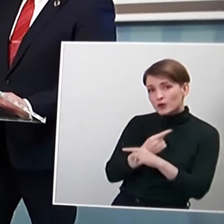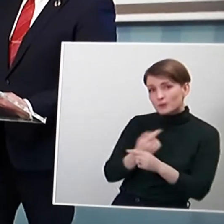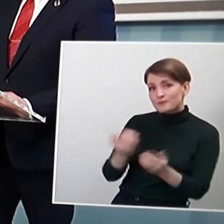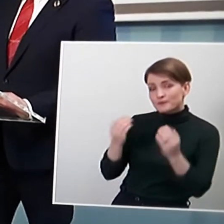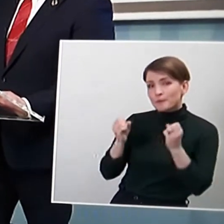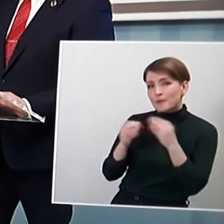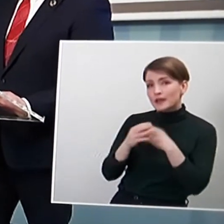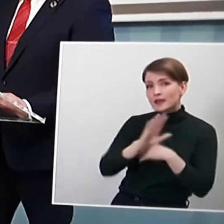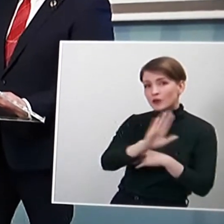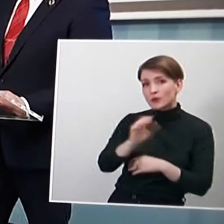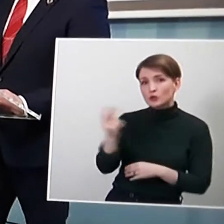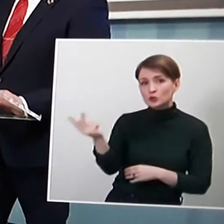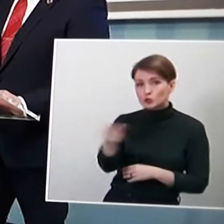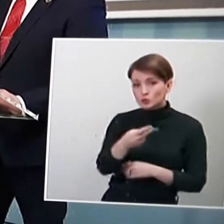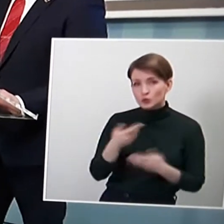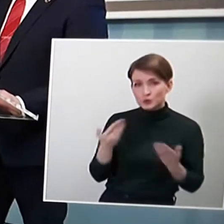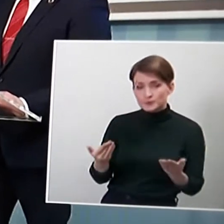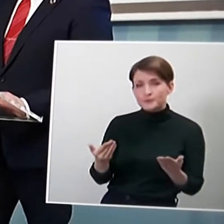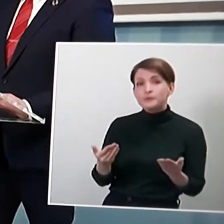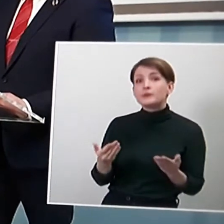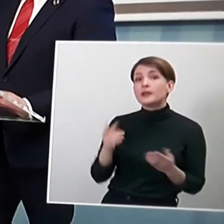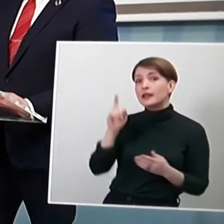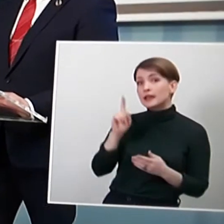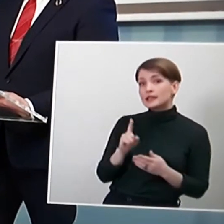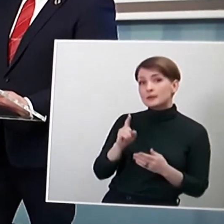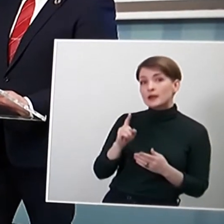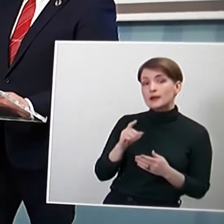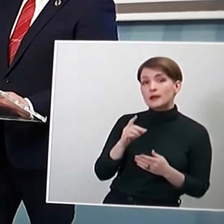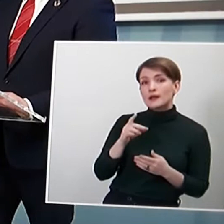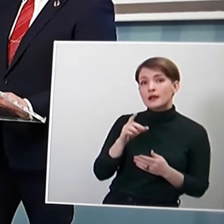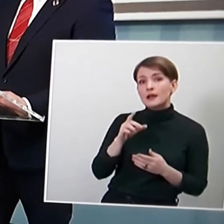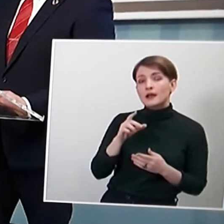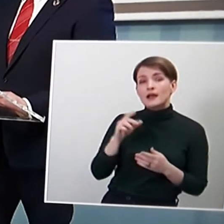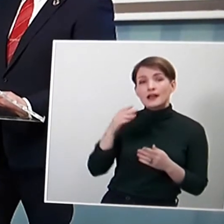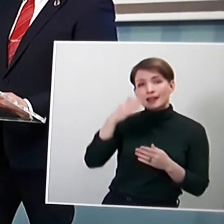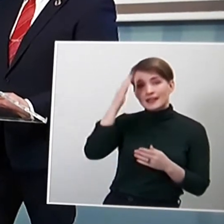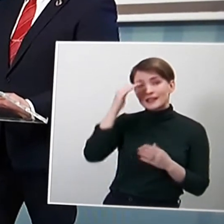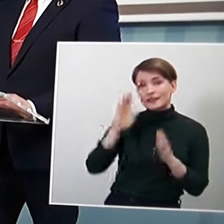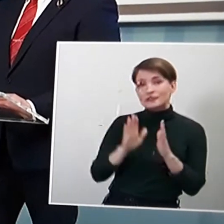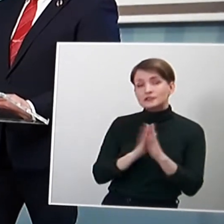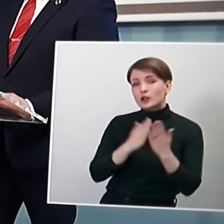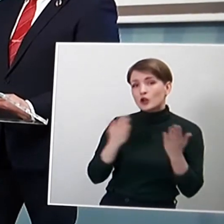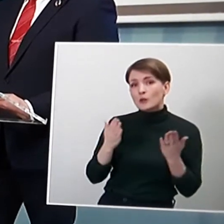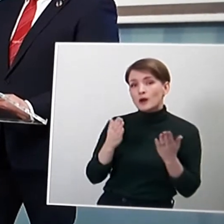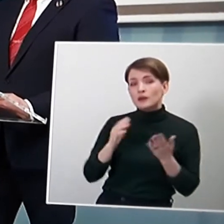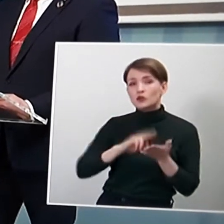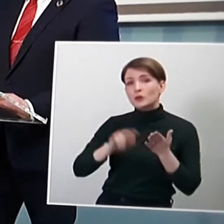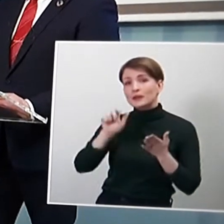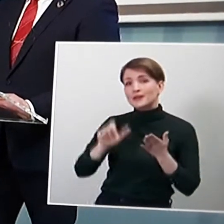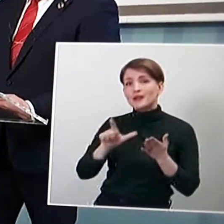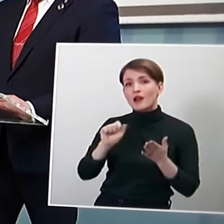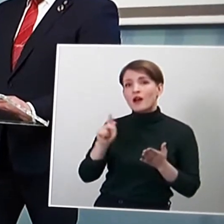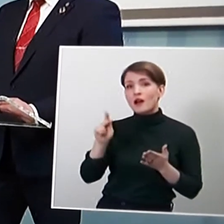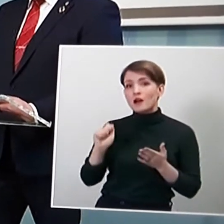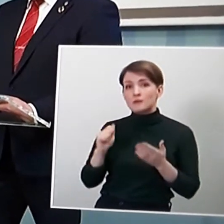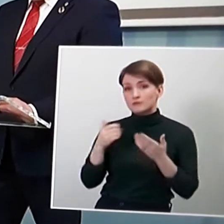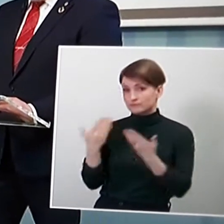sitten median kysymyksiin. Täällä on ensimmäisenä Päivi Lakka Ilta-Sanomista. Ole hyvä.